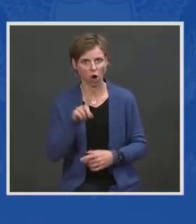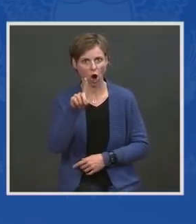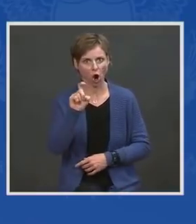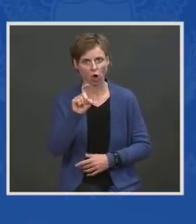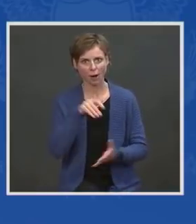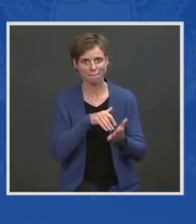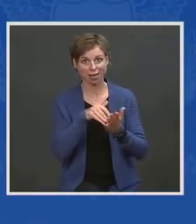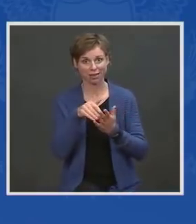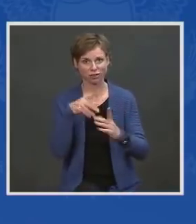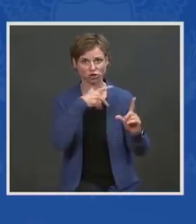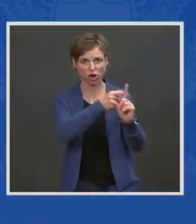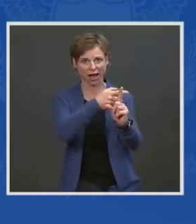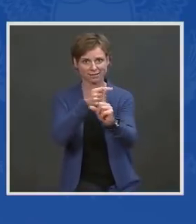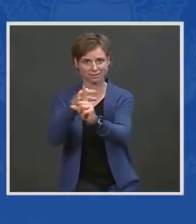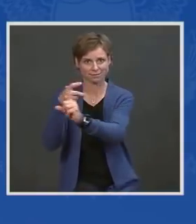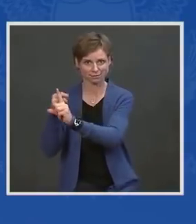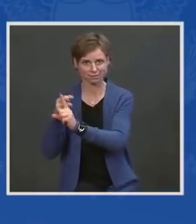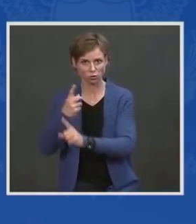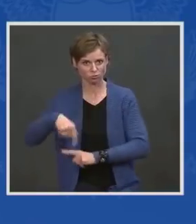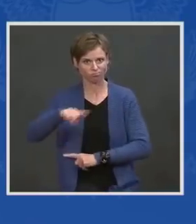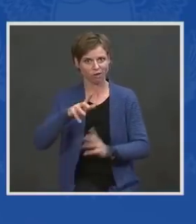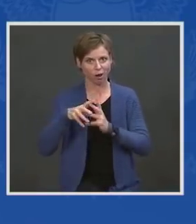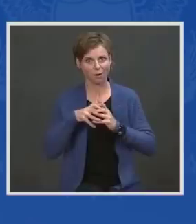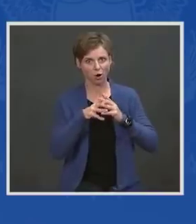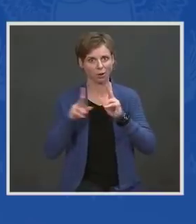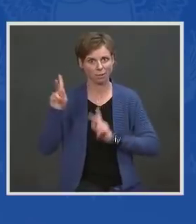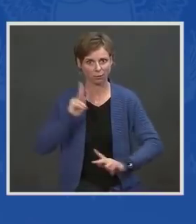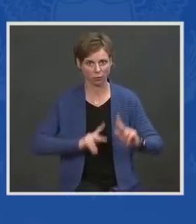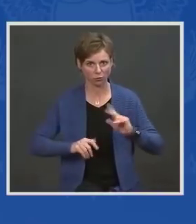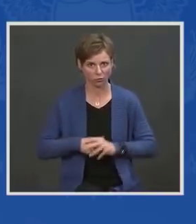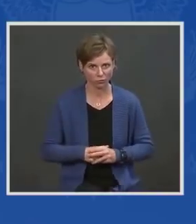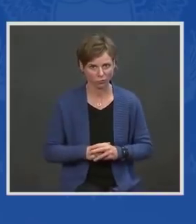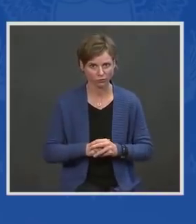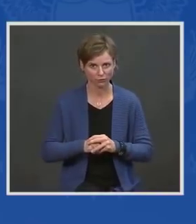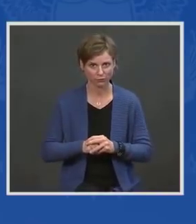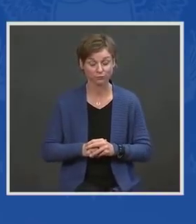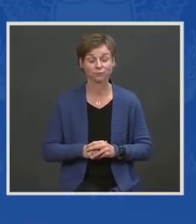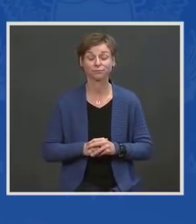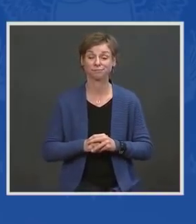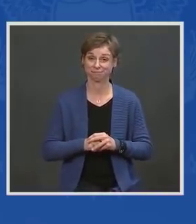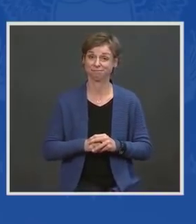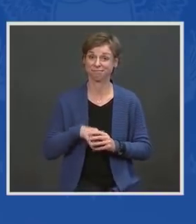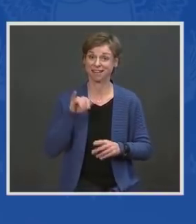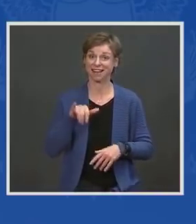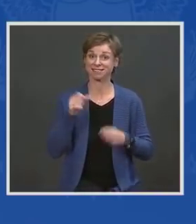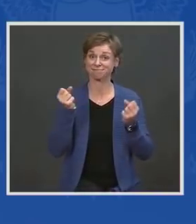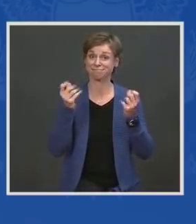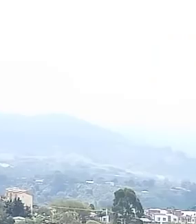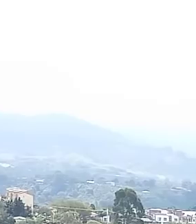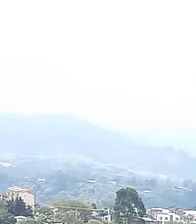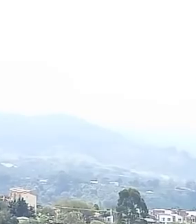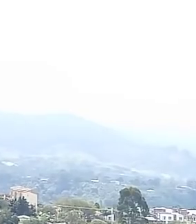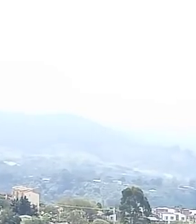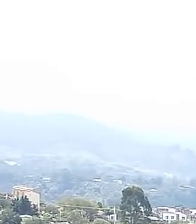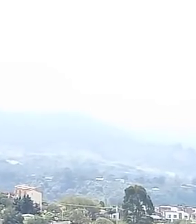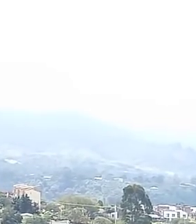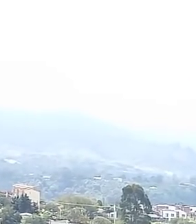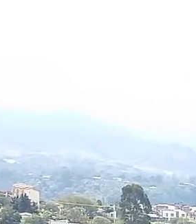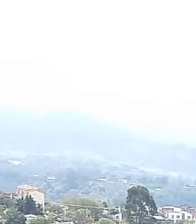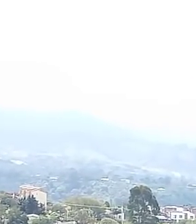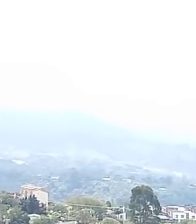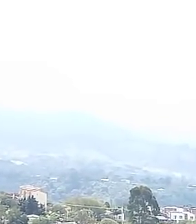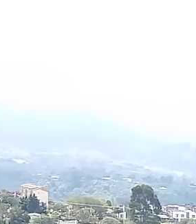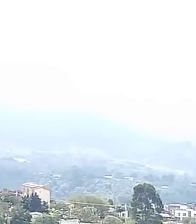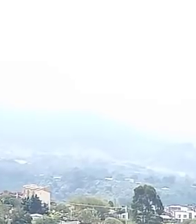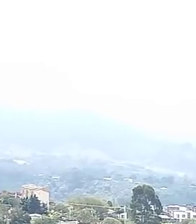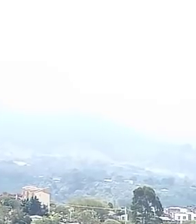uns auf den Weg zu bringen, diesen Virus endlich zu besiegen. Ich bin stolz darauf, das jetzt zu verkünden. Hallo meine Lieben, ich grüße euch